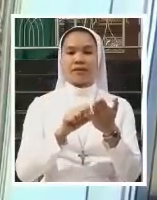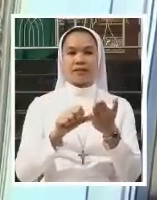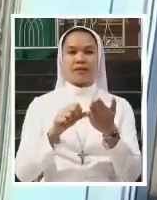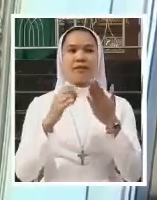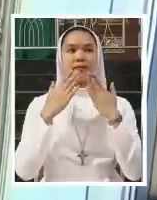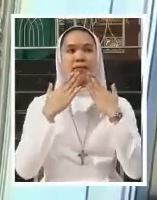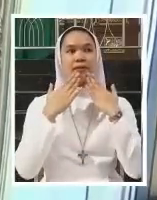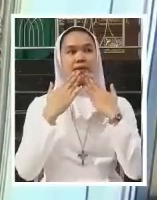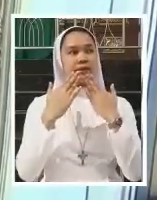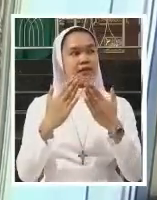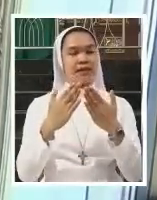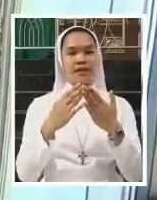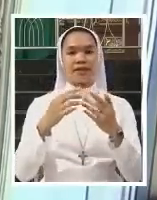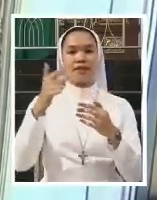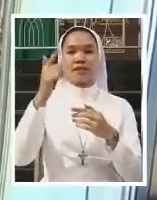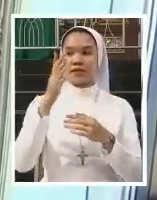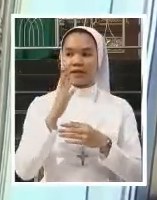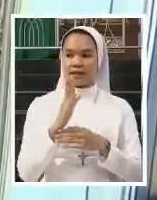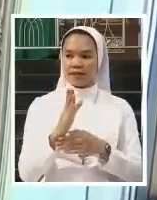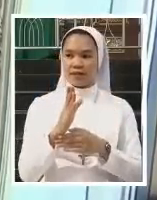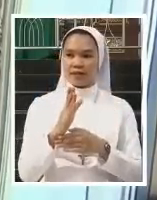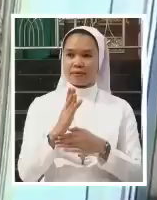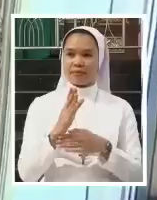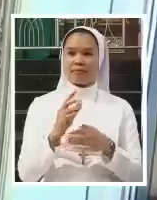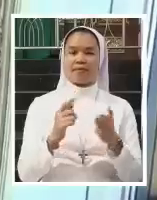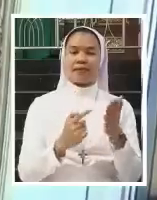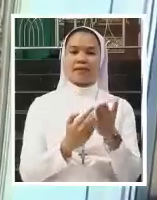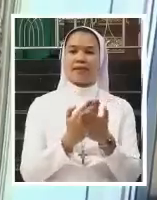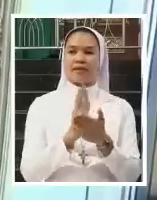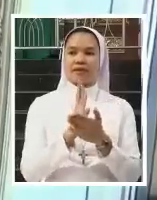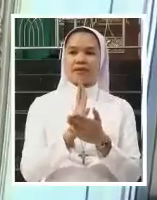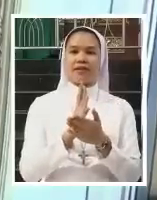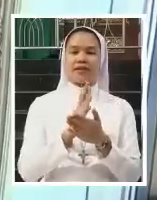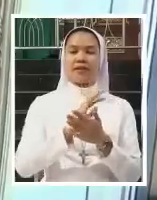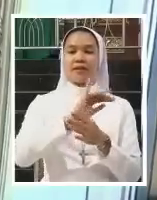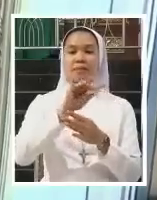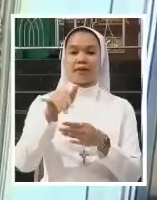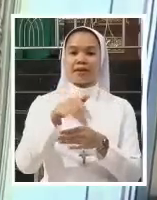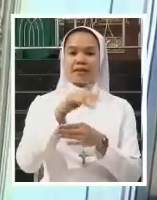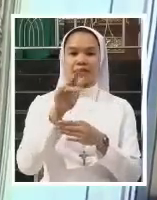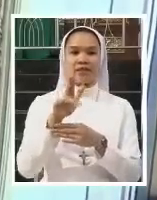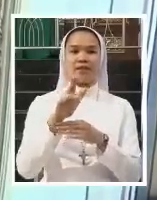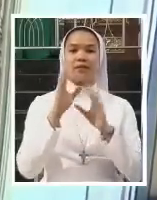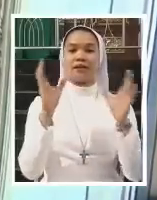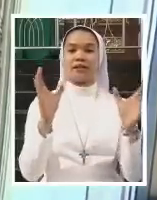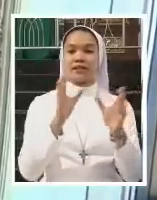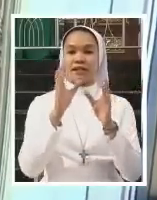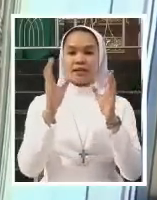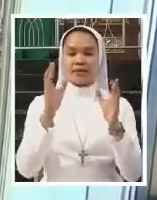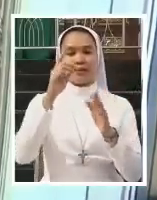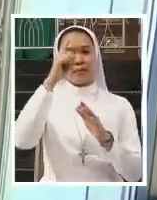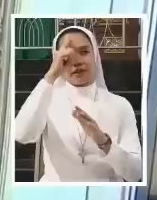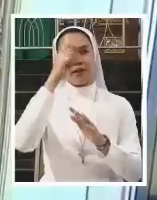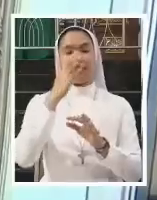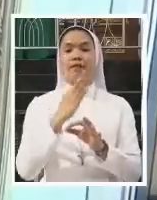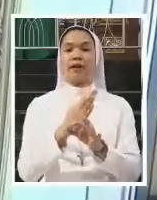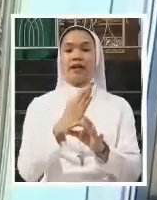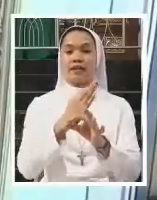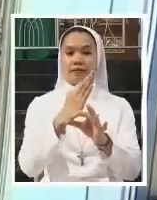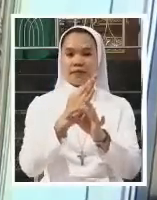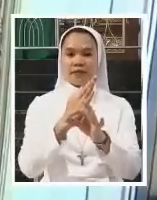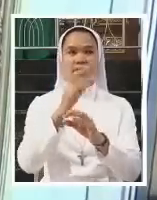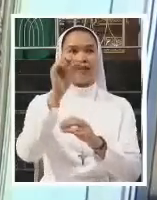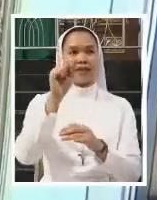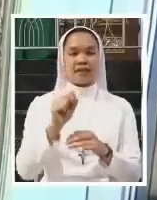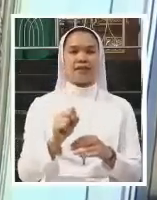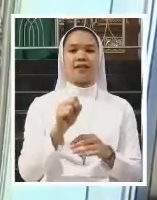pasalamatan ng mahal na Diyos, ninhuli kan mga jubilarians na naging dayupot sa grasya kan